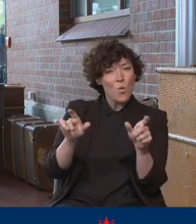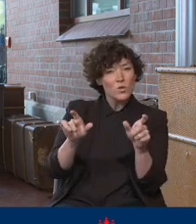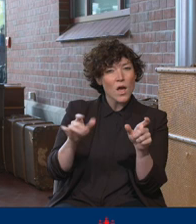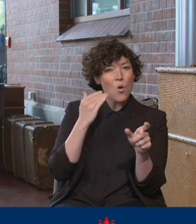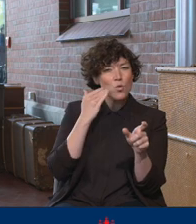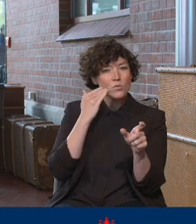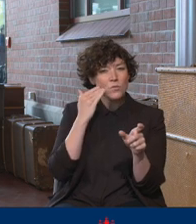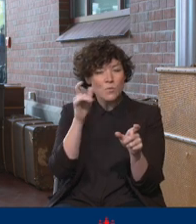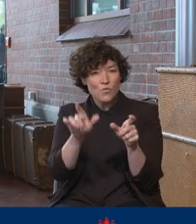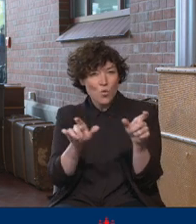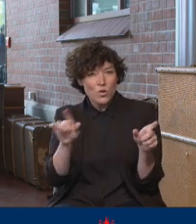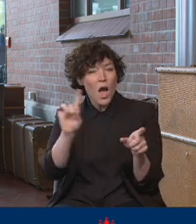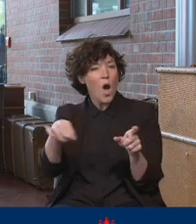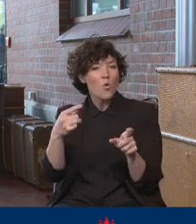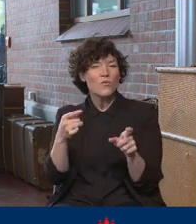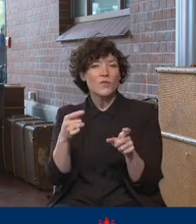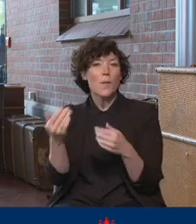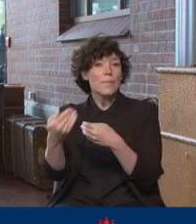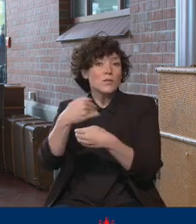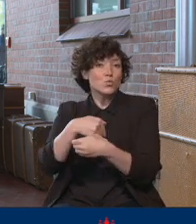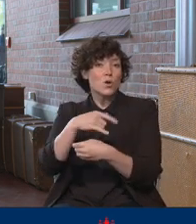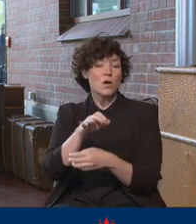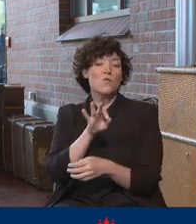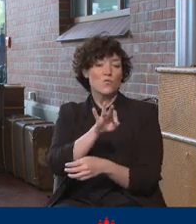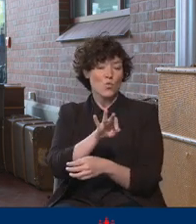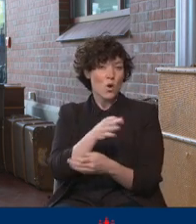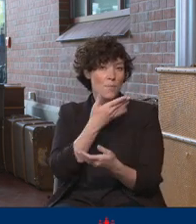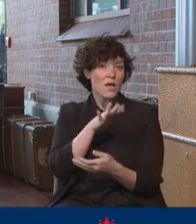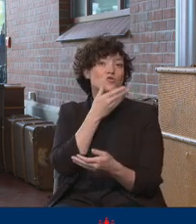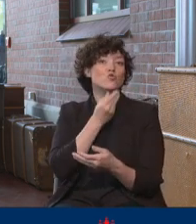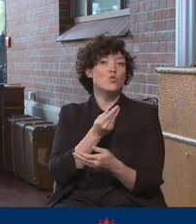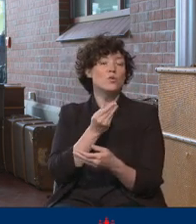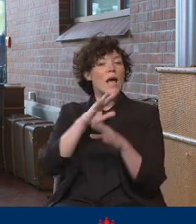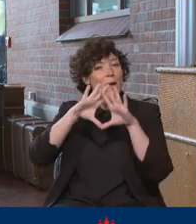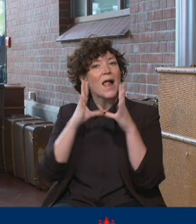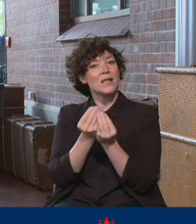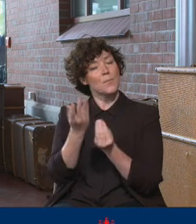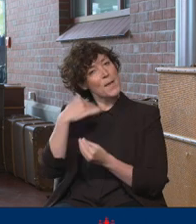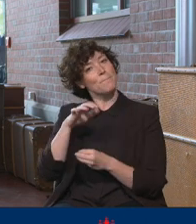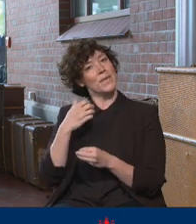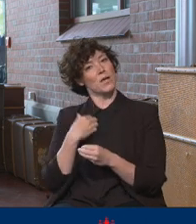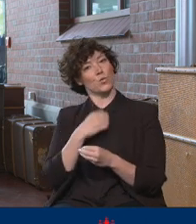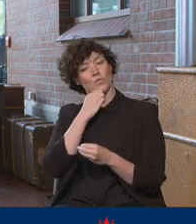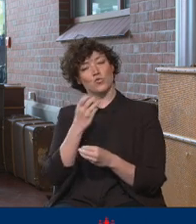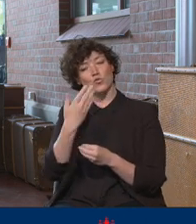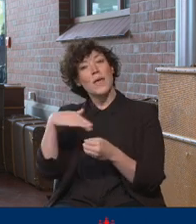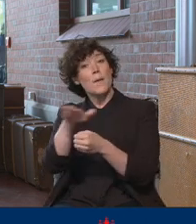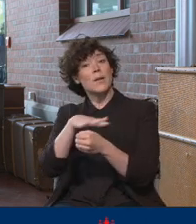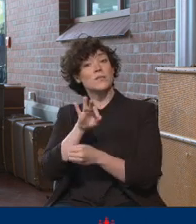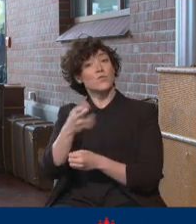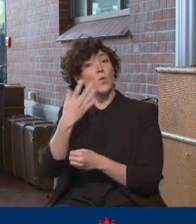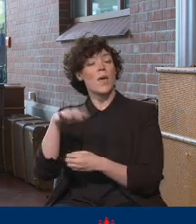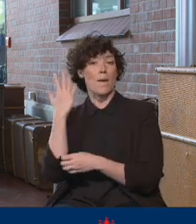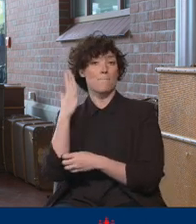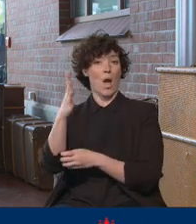sondern auch die einfallstraße selbst entsprechend grün zu gestalten das heißt wir schaffen noch mehr platz für noch mehr bäume man sieht momentan den